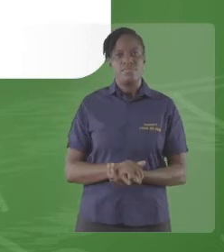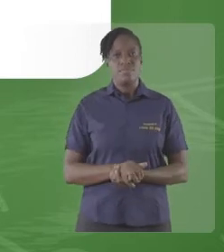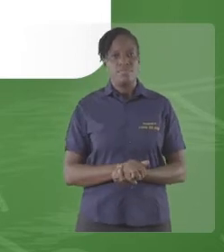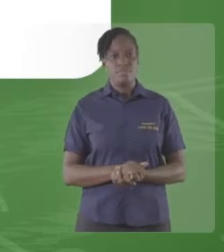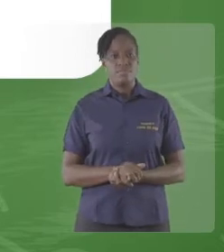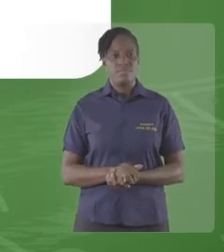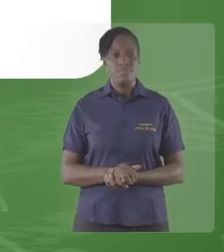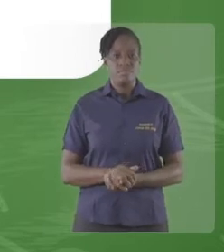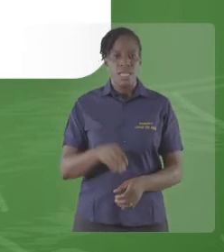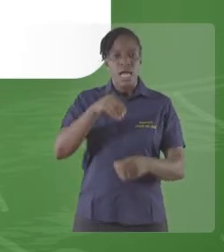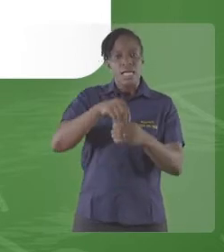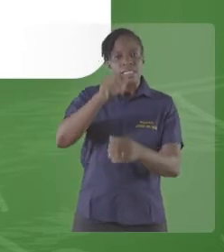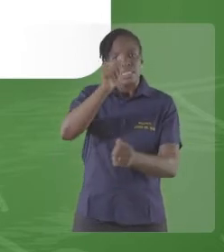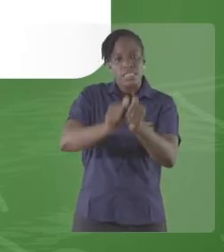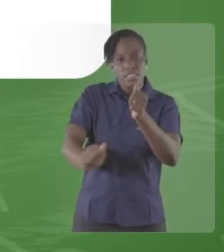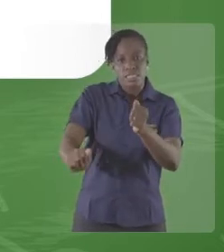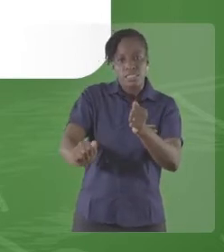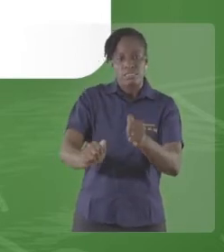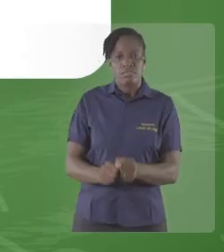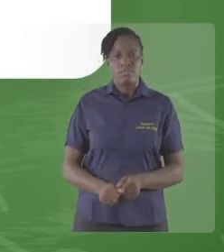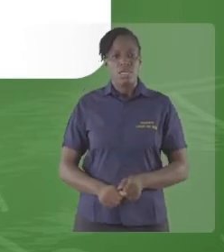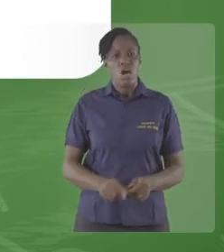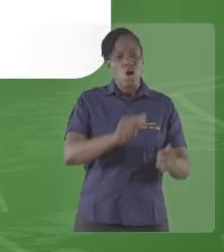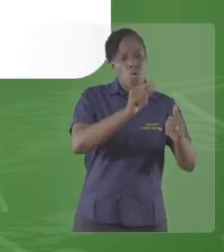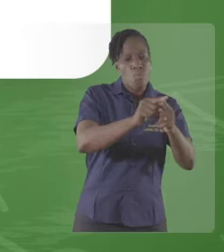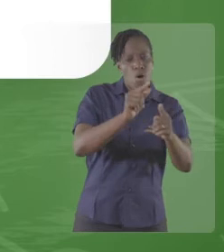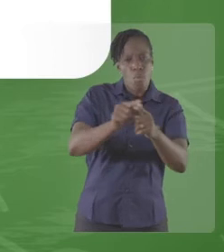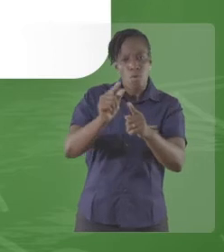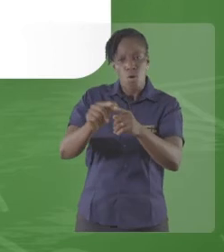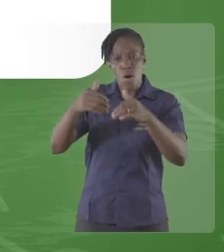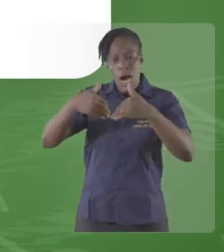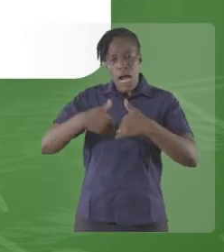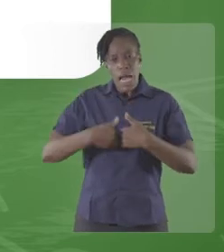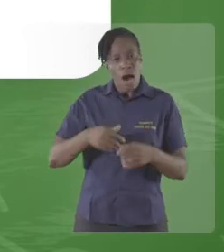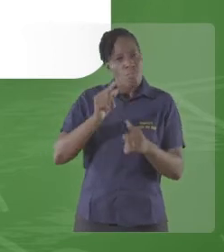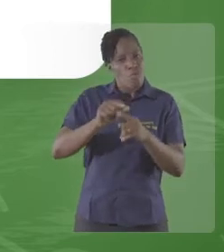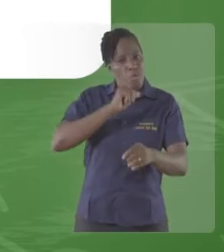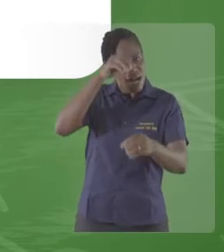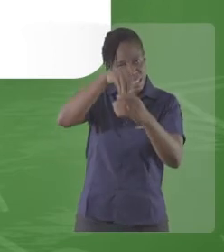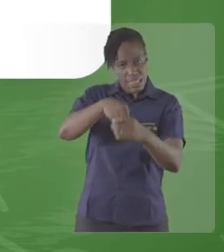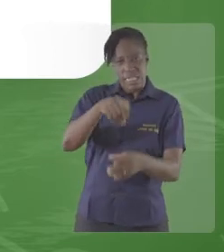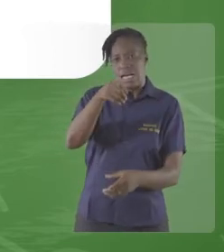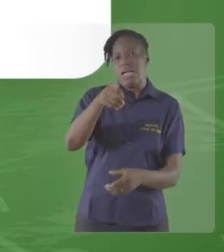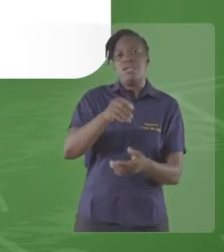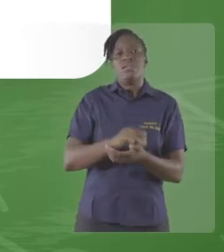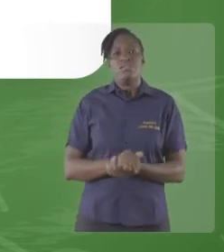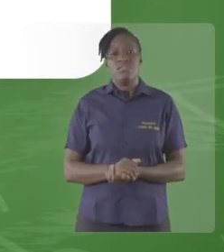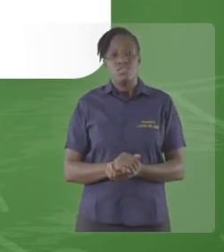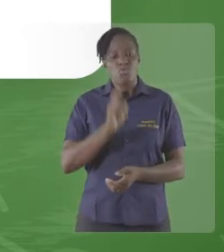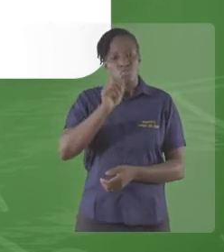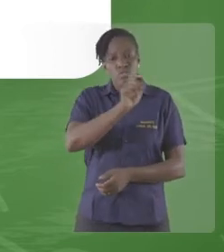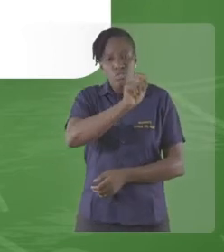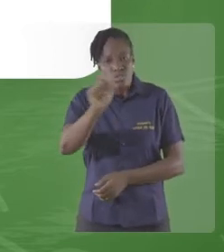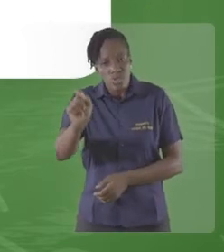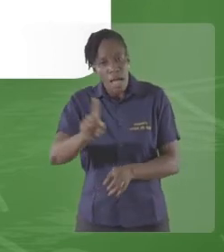consigne. Dans chaque série, il y a un intrus. Souligne-le. Pour cela,